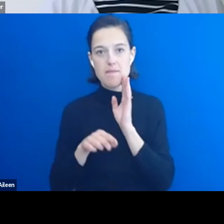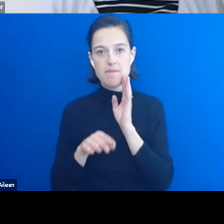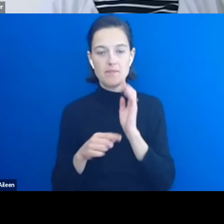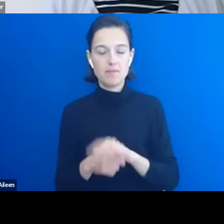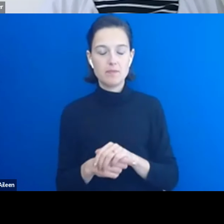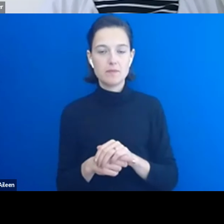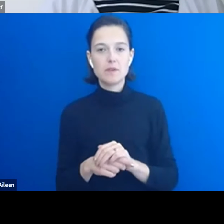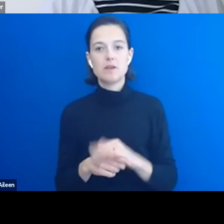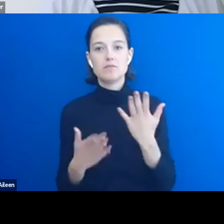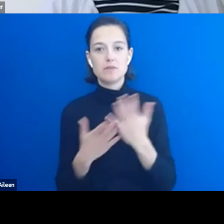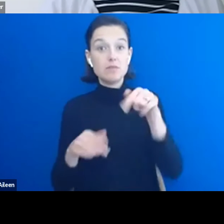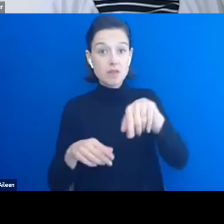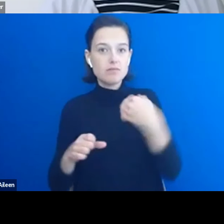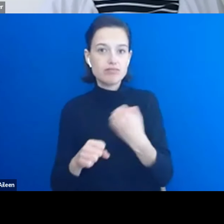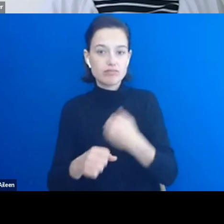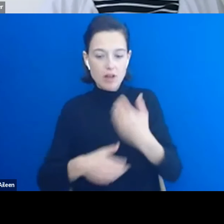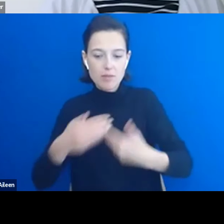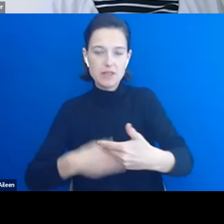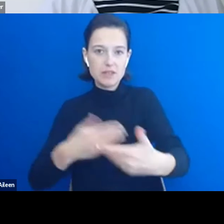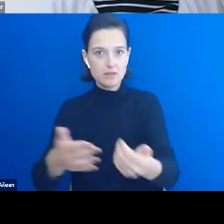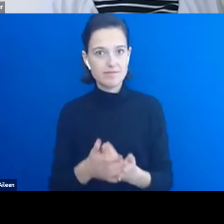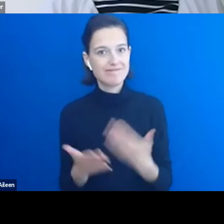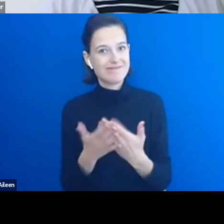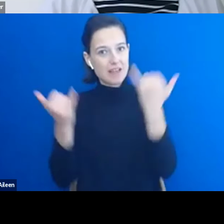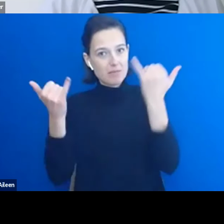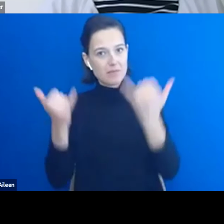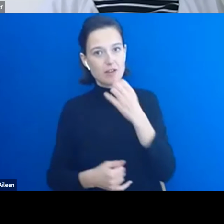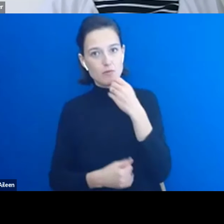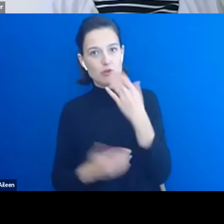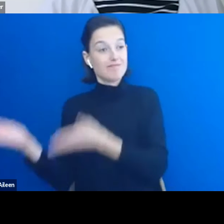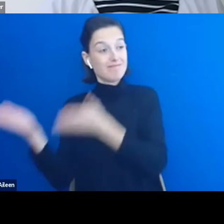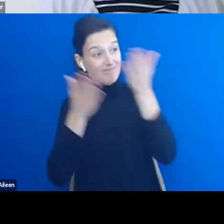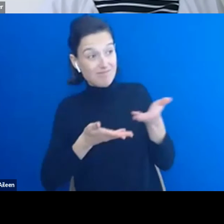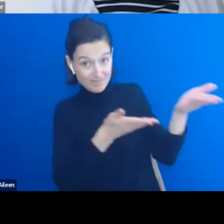tätig. Mit diesen Worten, Clemens, darf ich gleich überleiten.